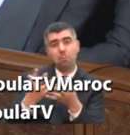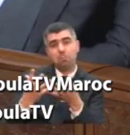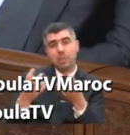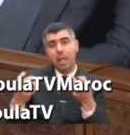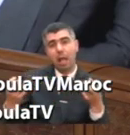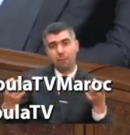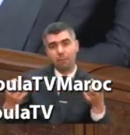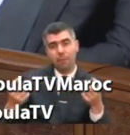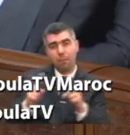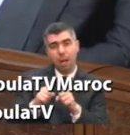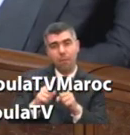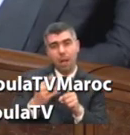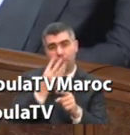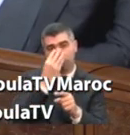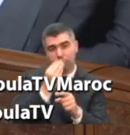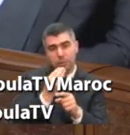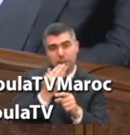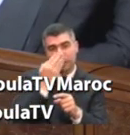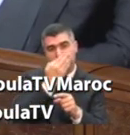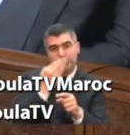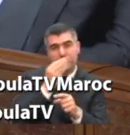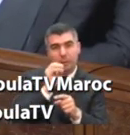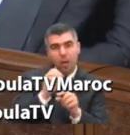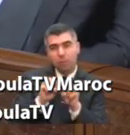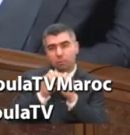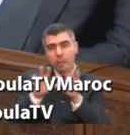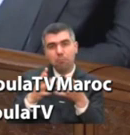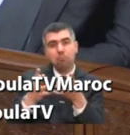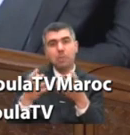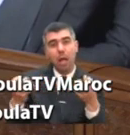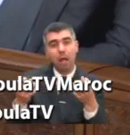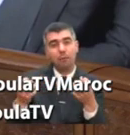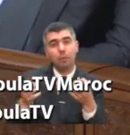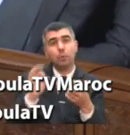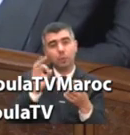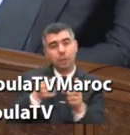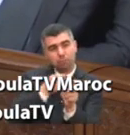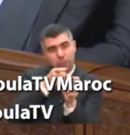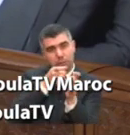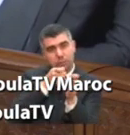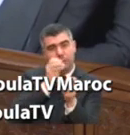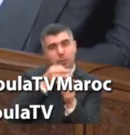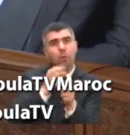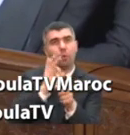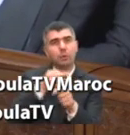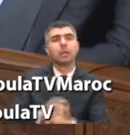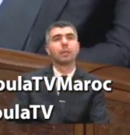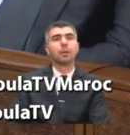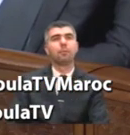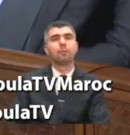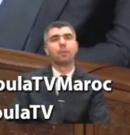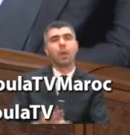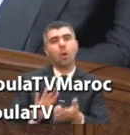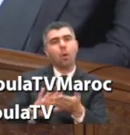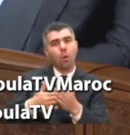الحيوان وتوضع واحد تكتيف ديال الحملات ديال القنص، وفي الحقيقة أعطى